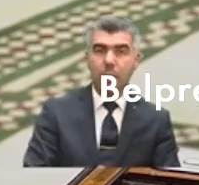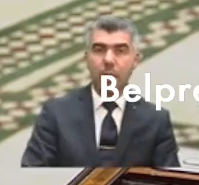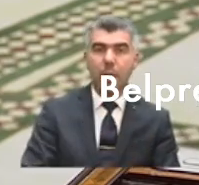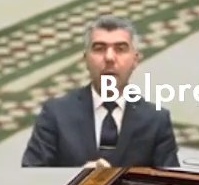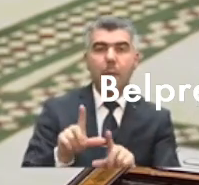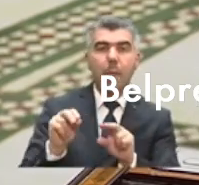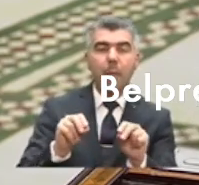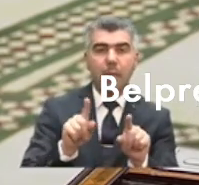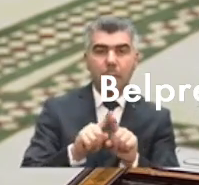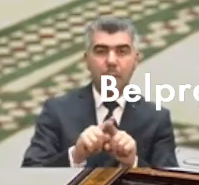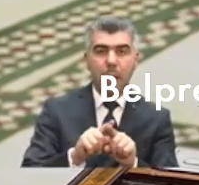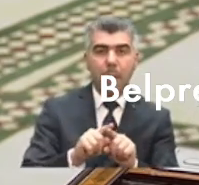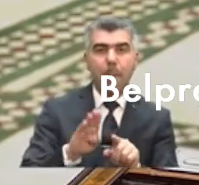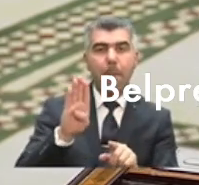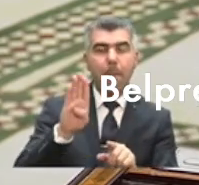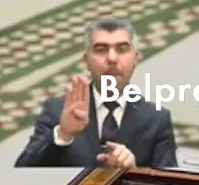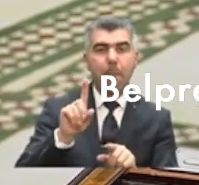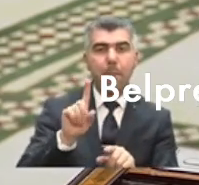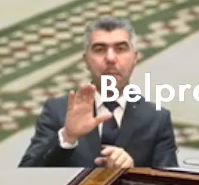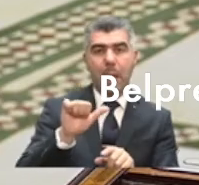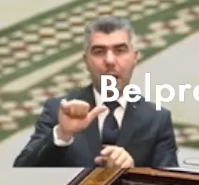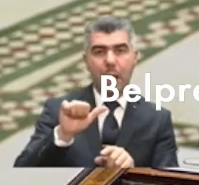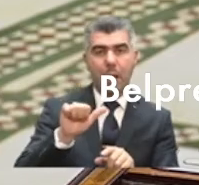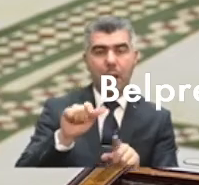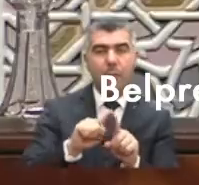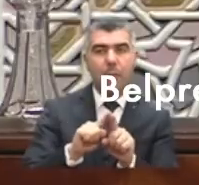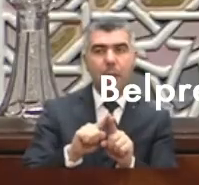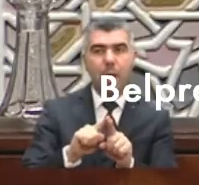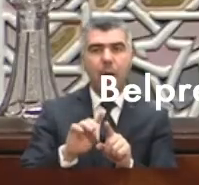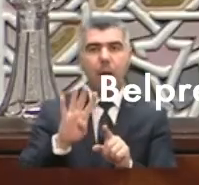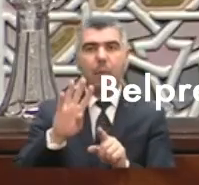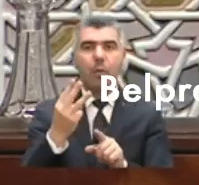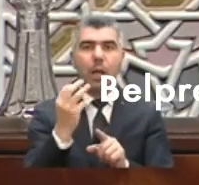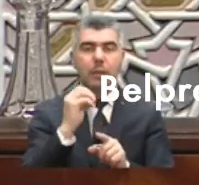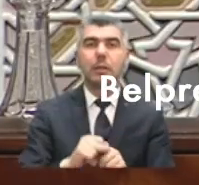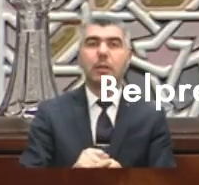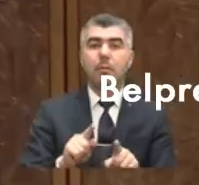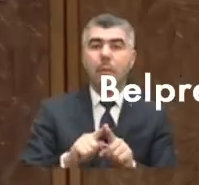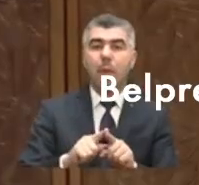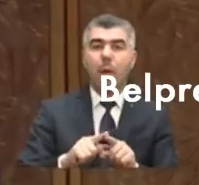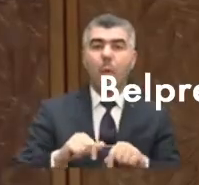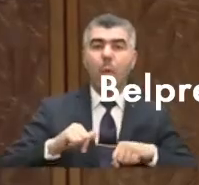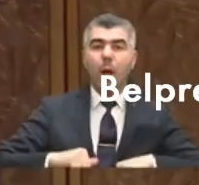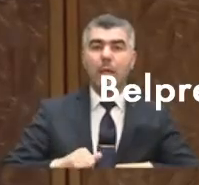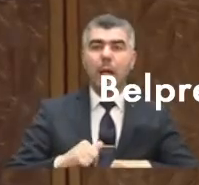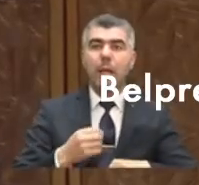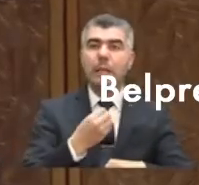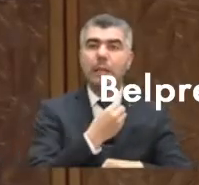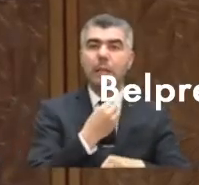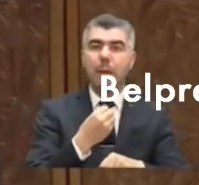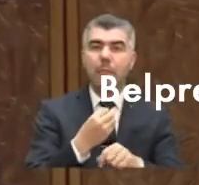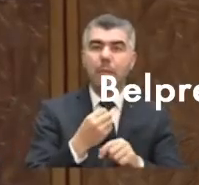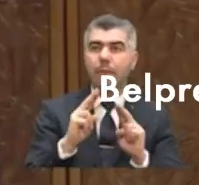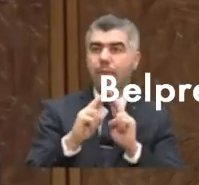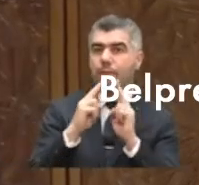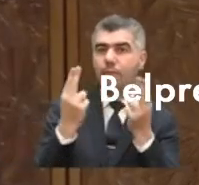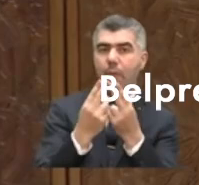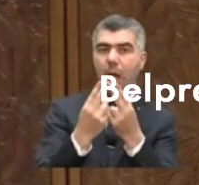من البي ا 286. اليوم المنظمه العالميه للصحه اعلنت بان راه كاين واحد التخوف بسيط،